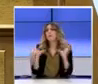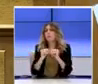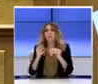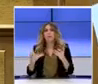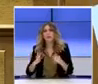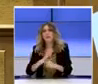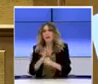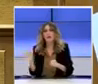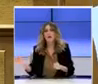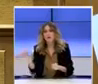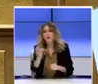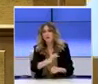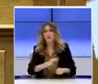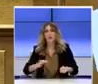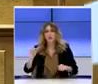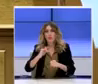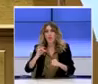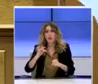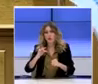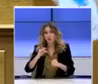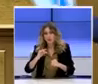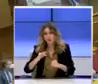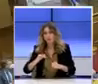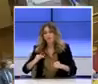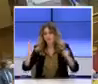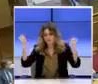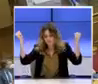Στην 50η θέση ανάμεσα σε 53.